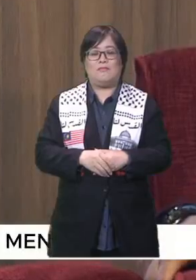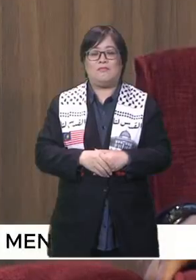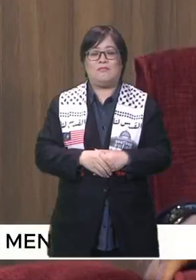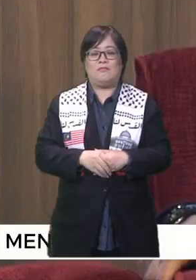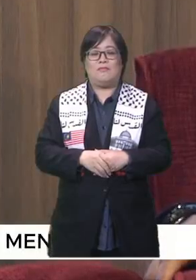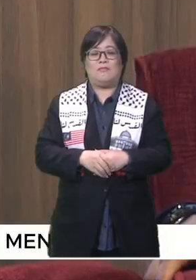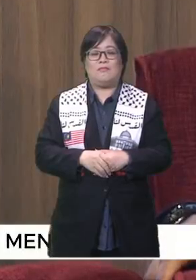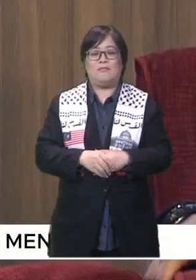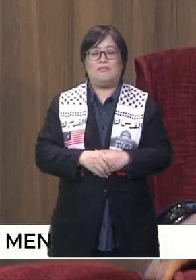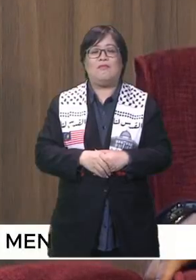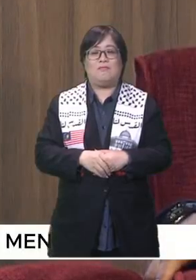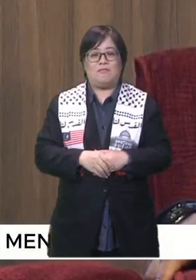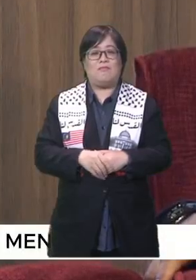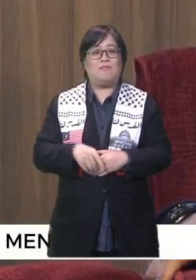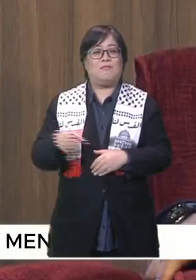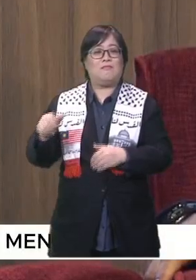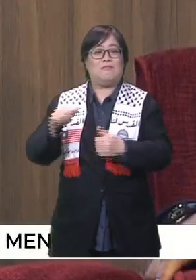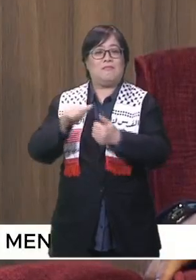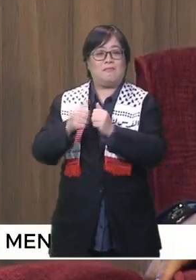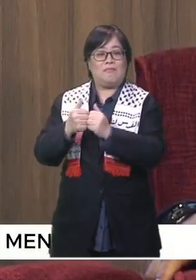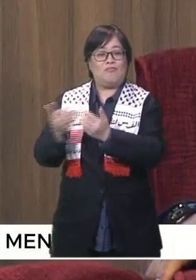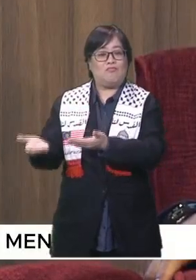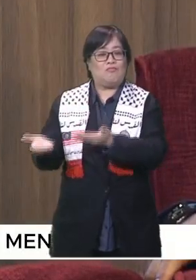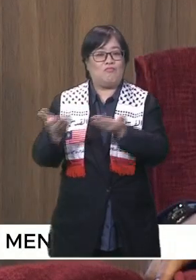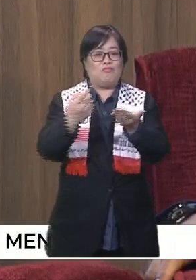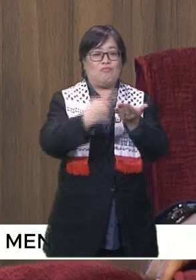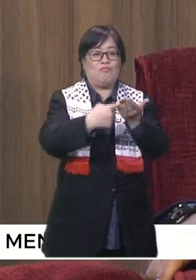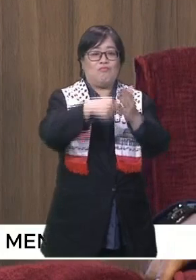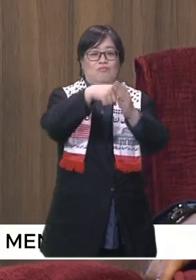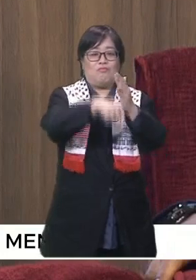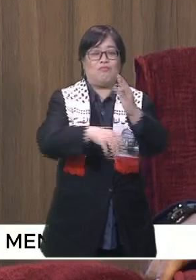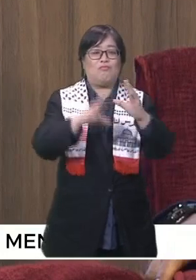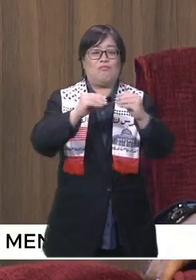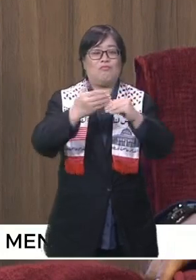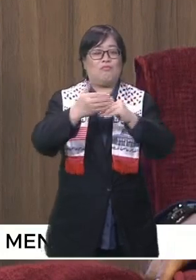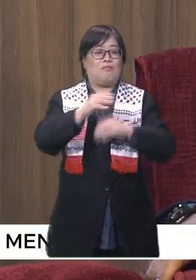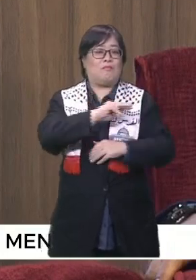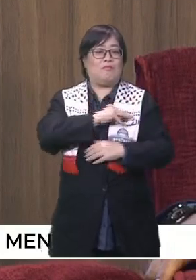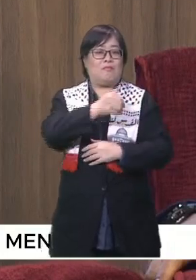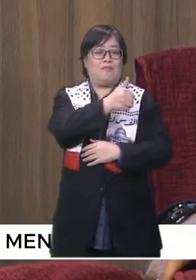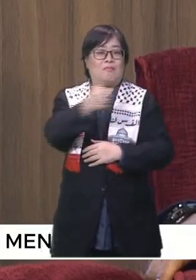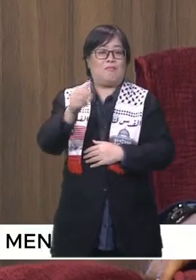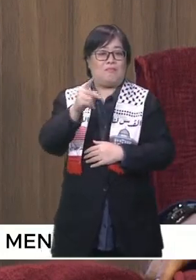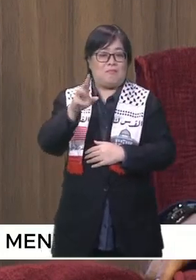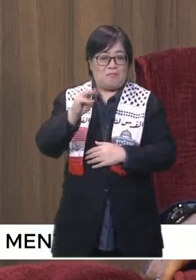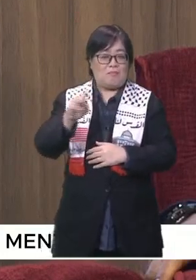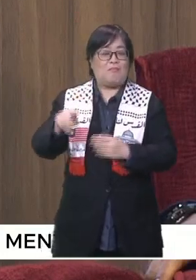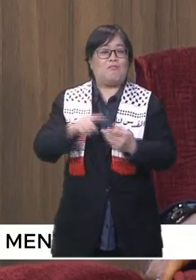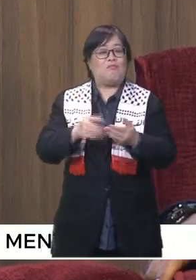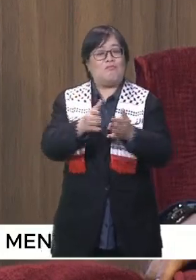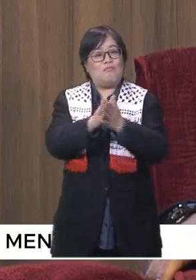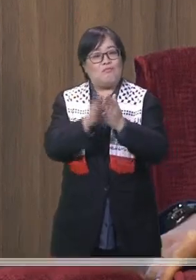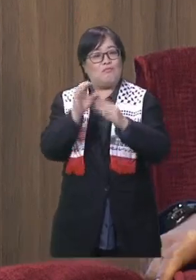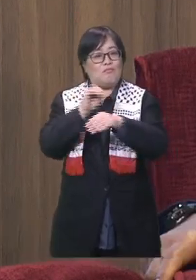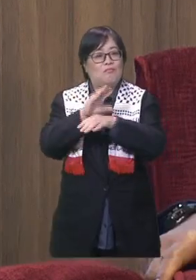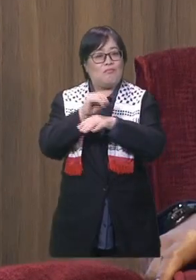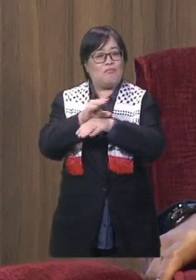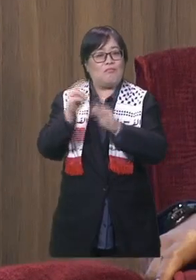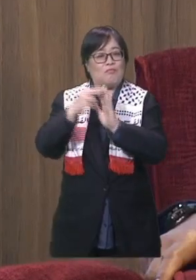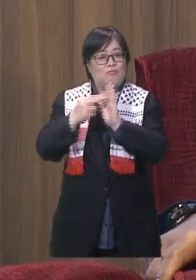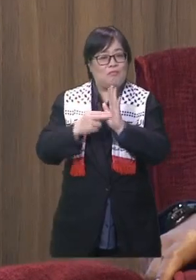cermat isu berkenaan akan dibawa untuk perbincangan lanjut dalam mesyuarat pasca kabinet KKM dan merujuk kepada penasihat undang-undang